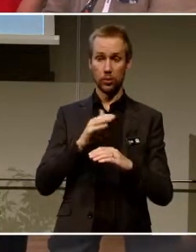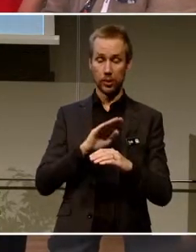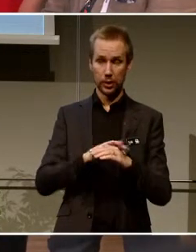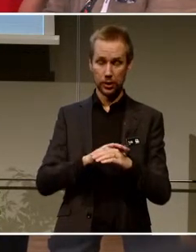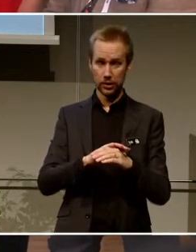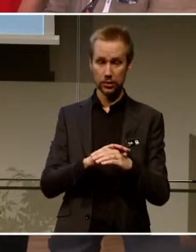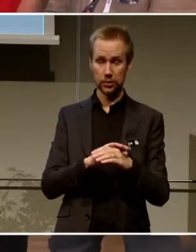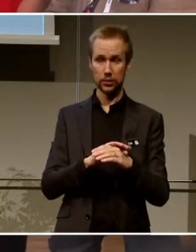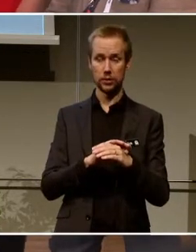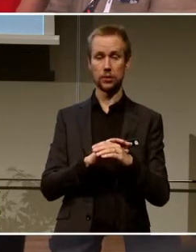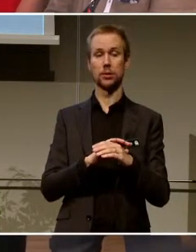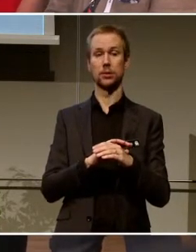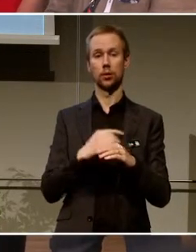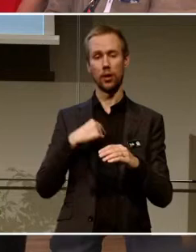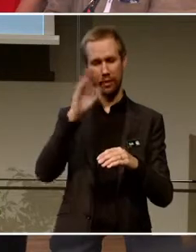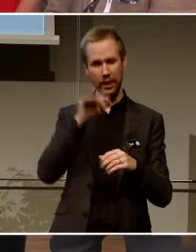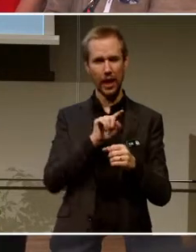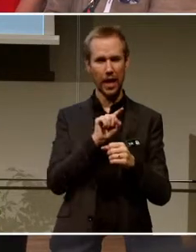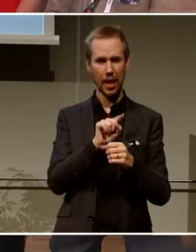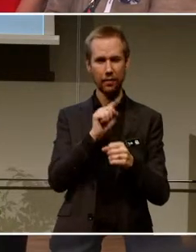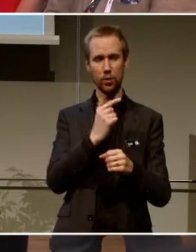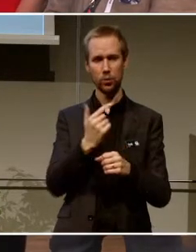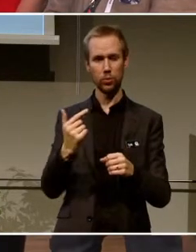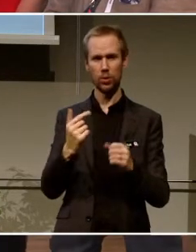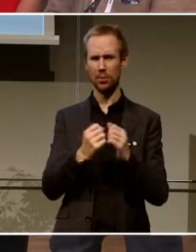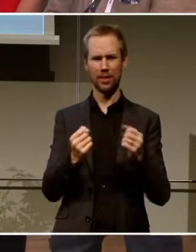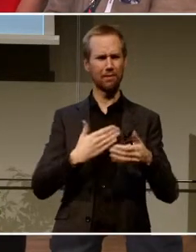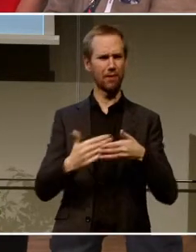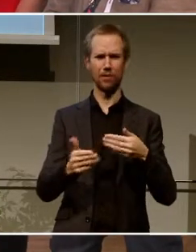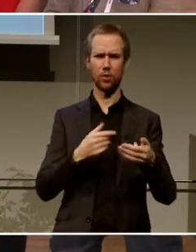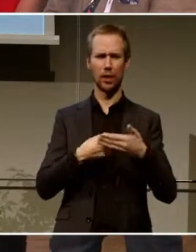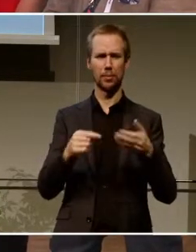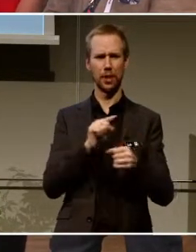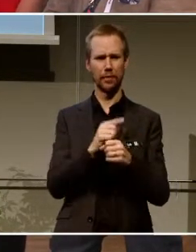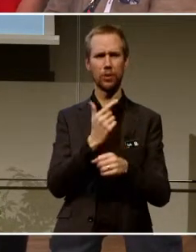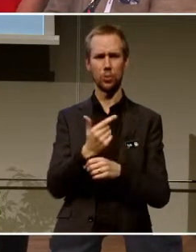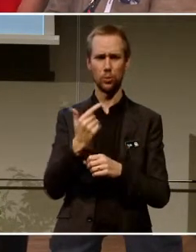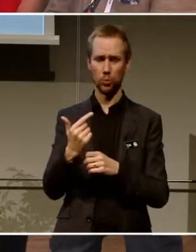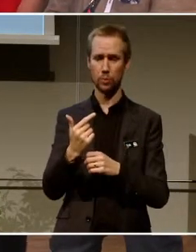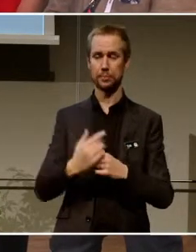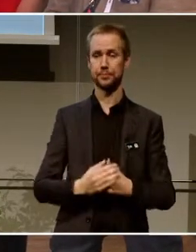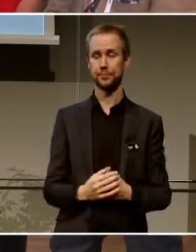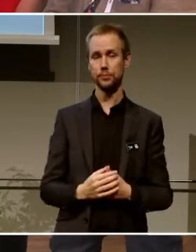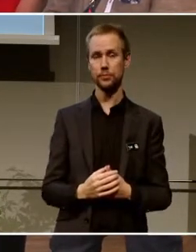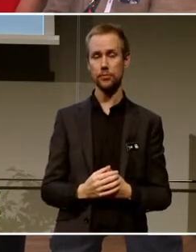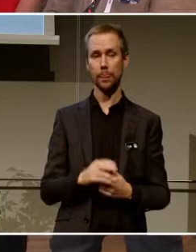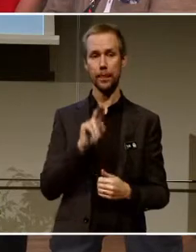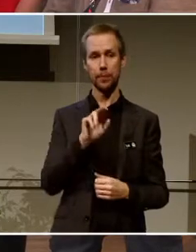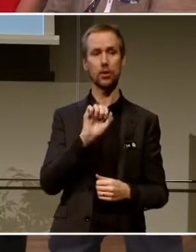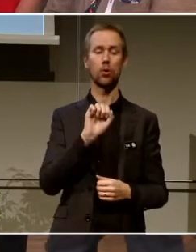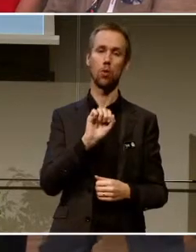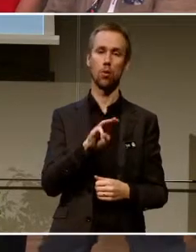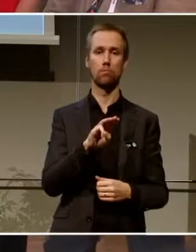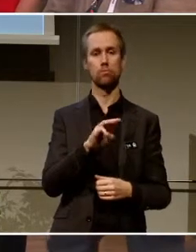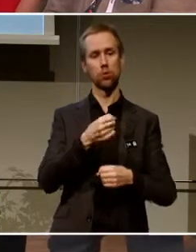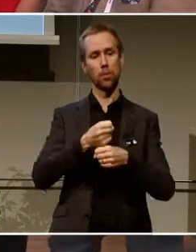hittat 1177, men varför hela friden heter 1177? Alltså det här vet man ju bara om man någon gång har ringt numret. Alltså det är så här, det är ju uppenbart om man är inne i systemet,